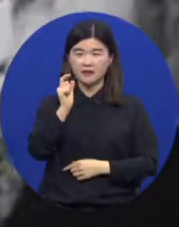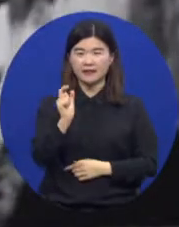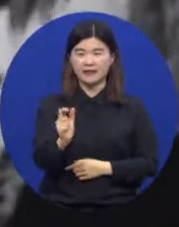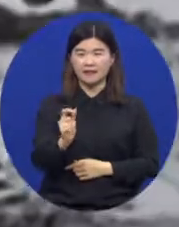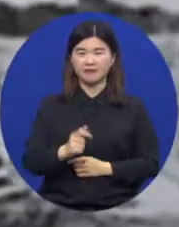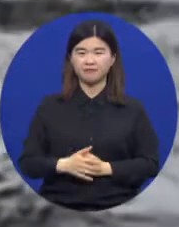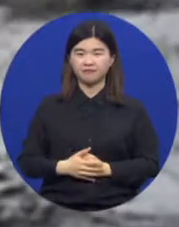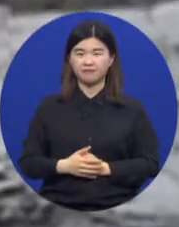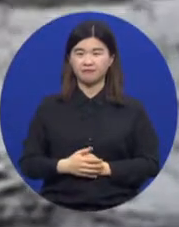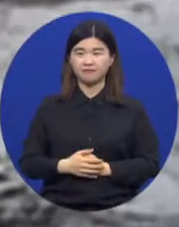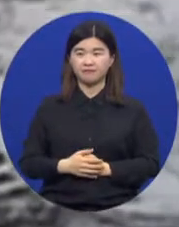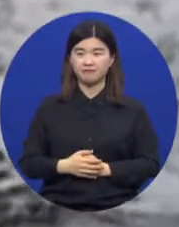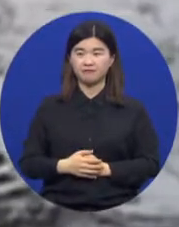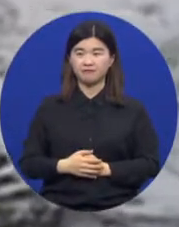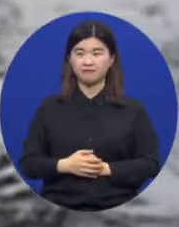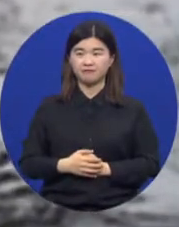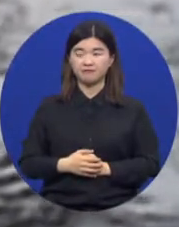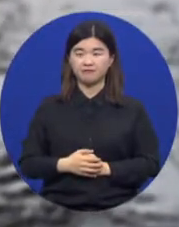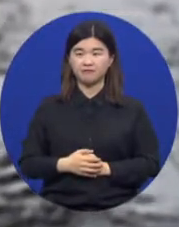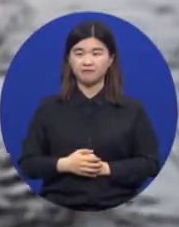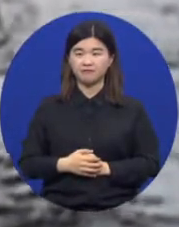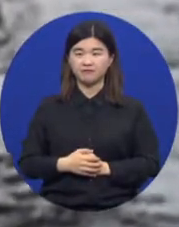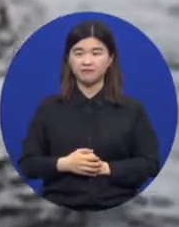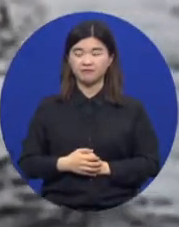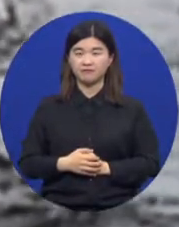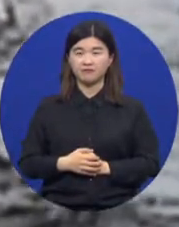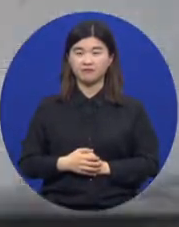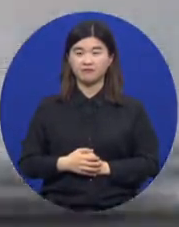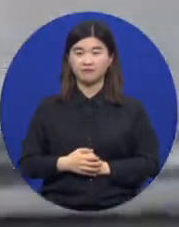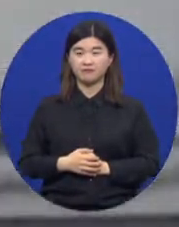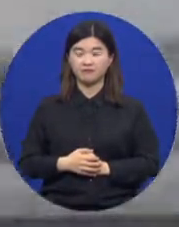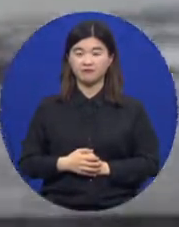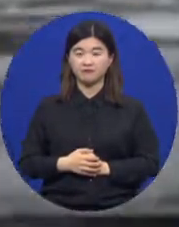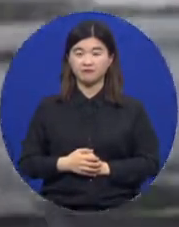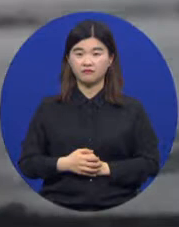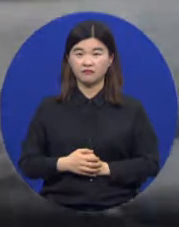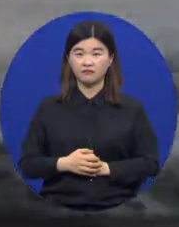society. It is woman who is industrious and resourceful.